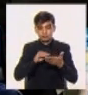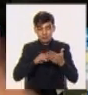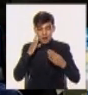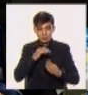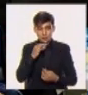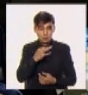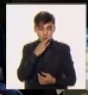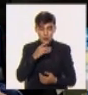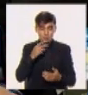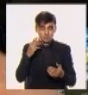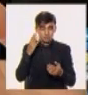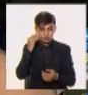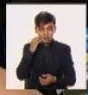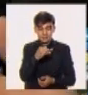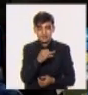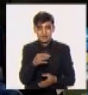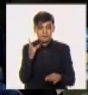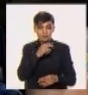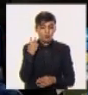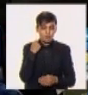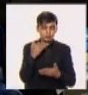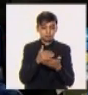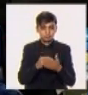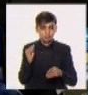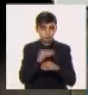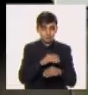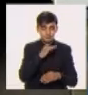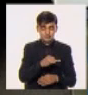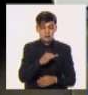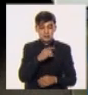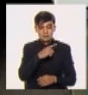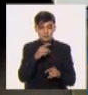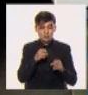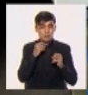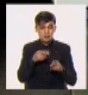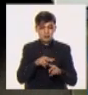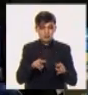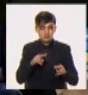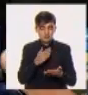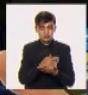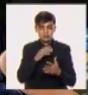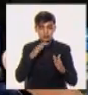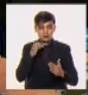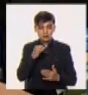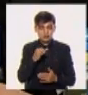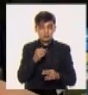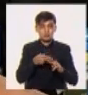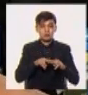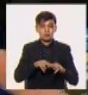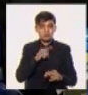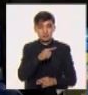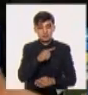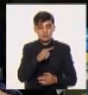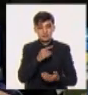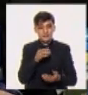и вас, как говорится, признать должником и на основании этого взыскать. Вообще это опасная ситуация, потому что это же, скажем